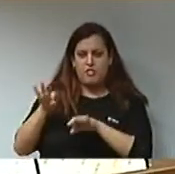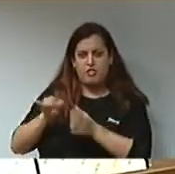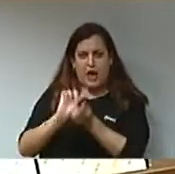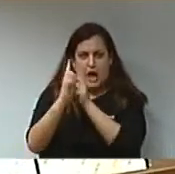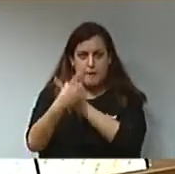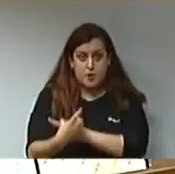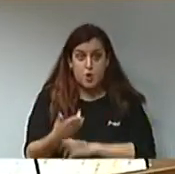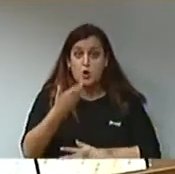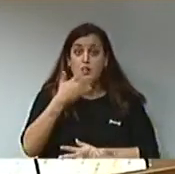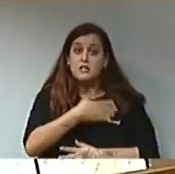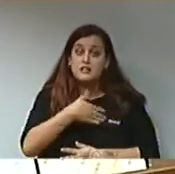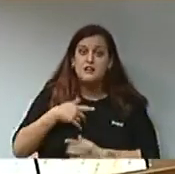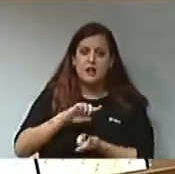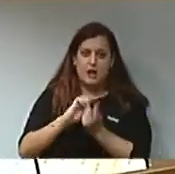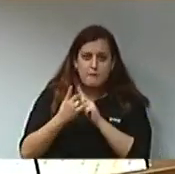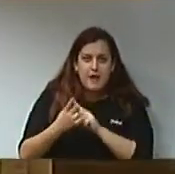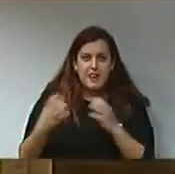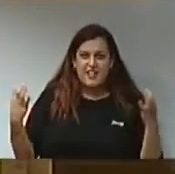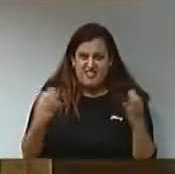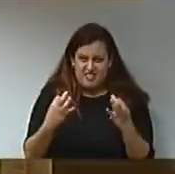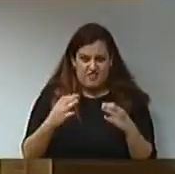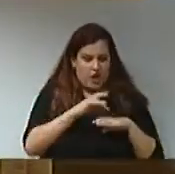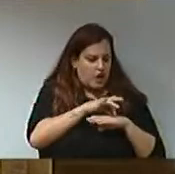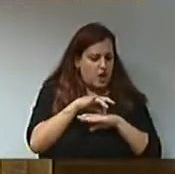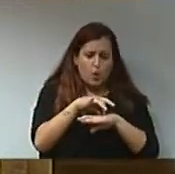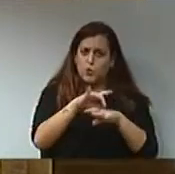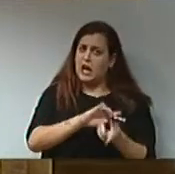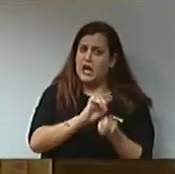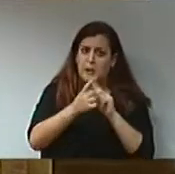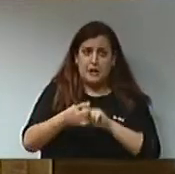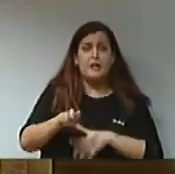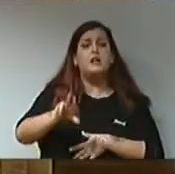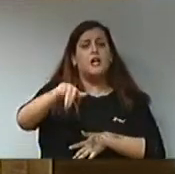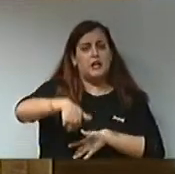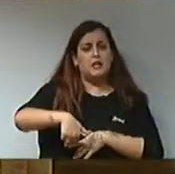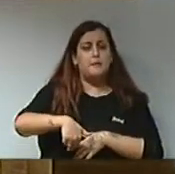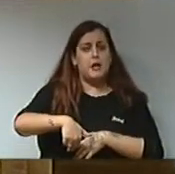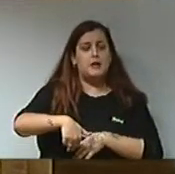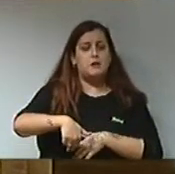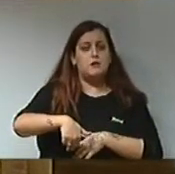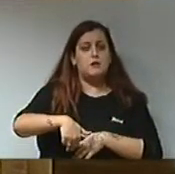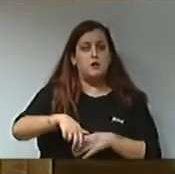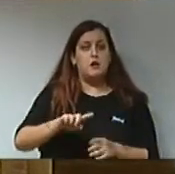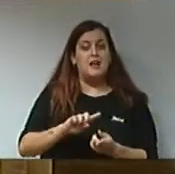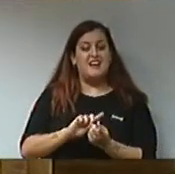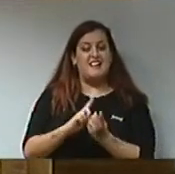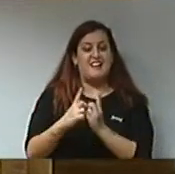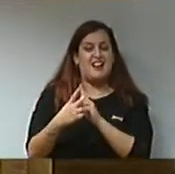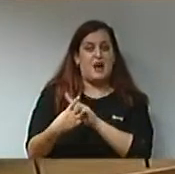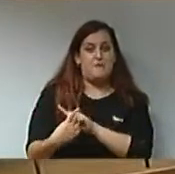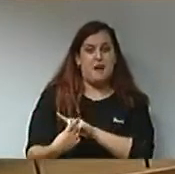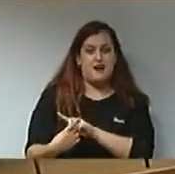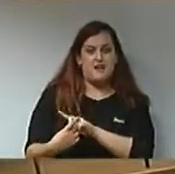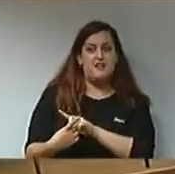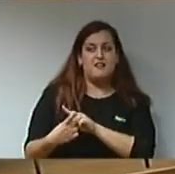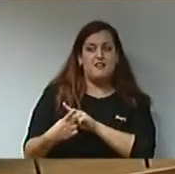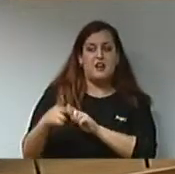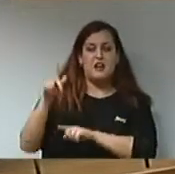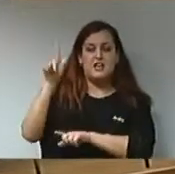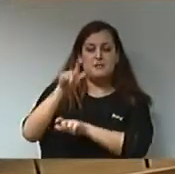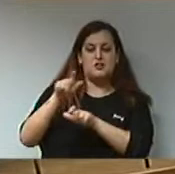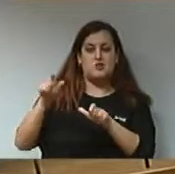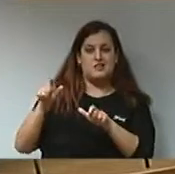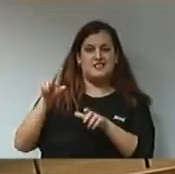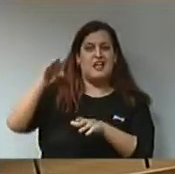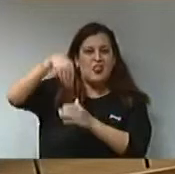volen canviar, han de canviar de guió i també d'aquells que configuren el